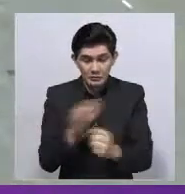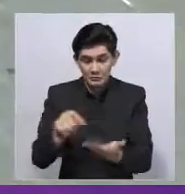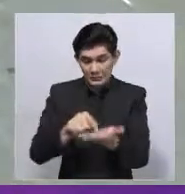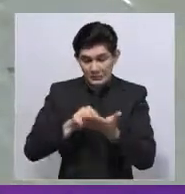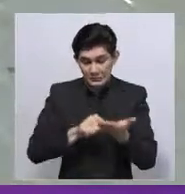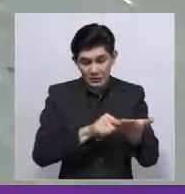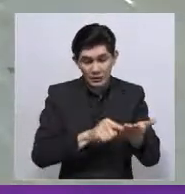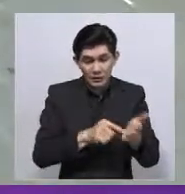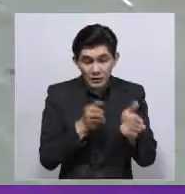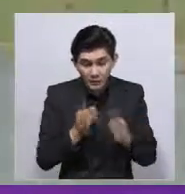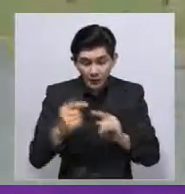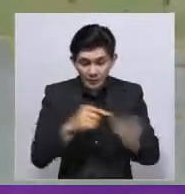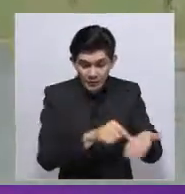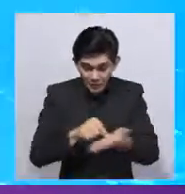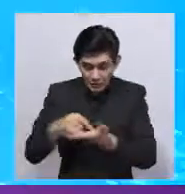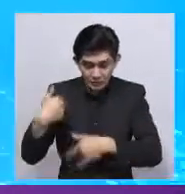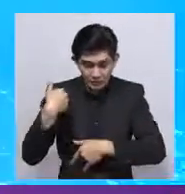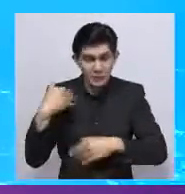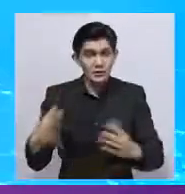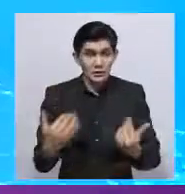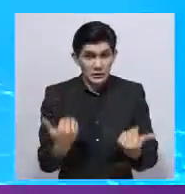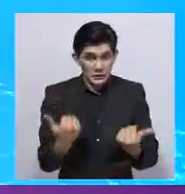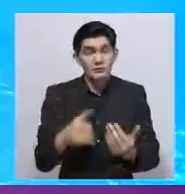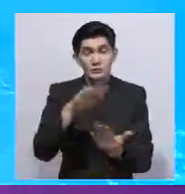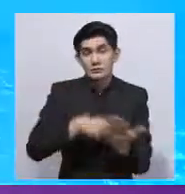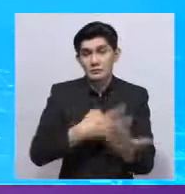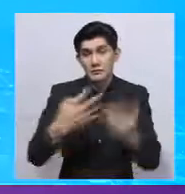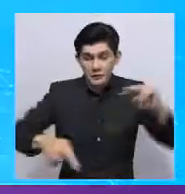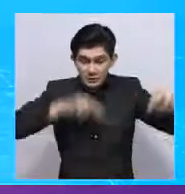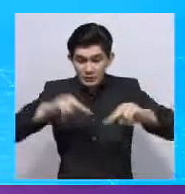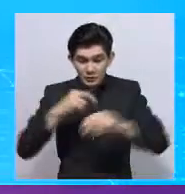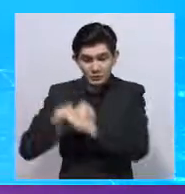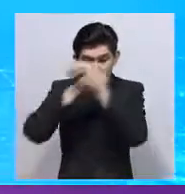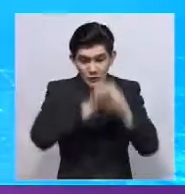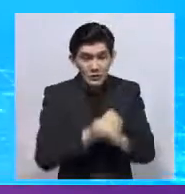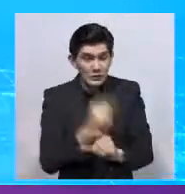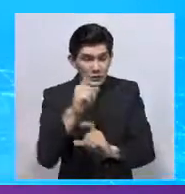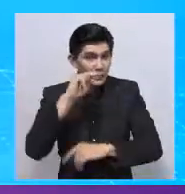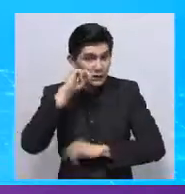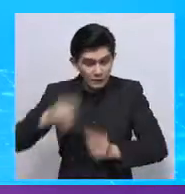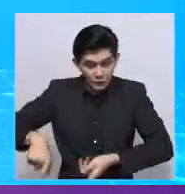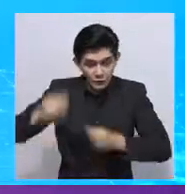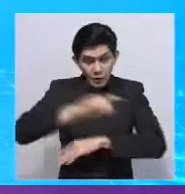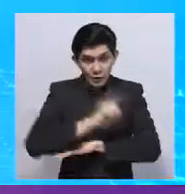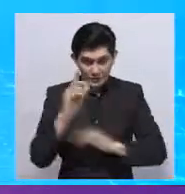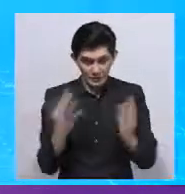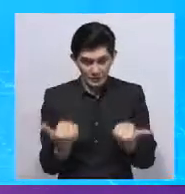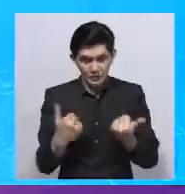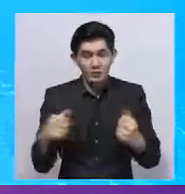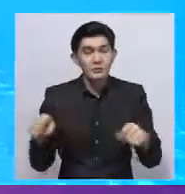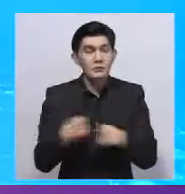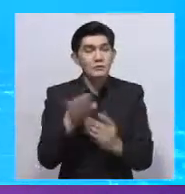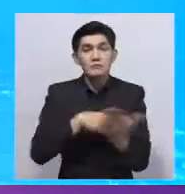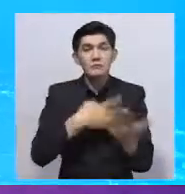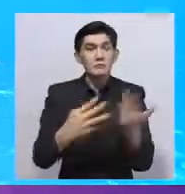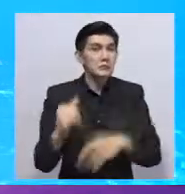ข้อเสนอของแต่ละฝ่ายและก็แต่ละหน่วยงานขณะที่มาตรการในการดูแลความปลอดภัยช่วงเทศกาลสงกรานต์นะครับจะยังคงมาตรการเช่นปี